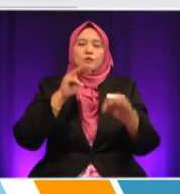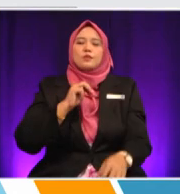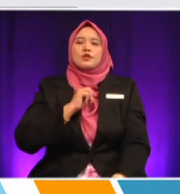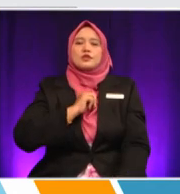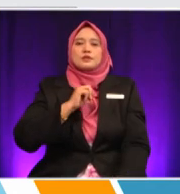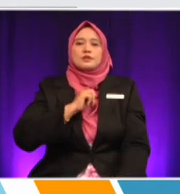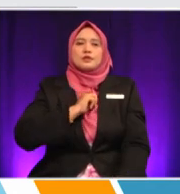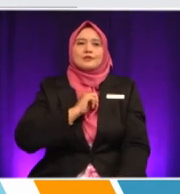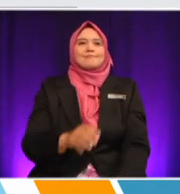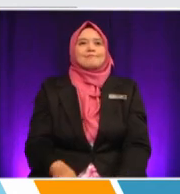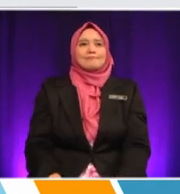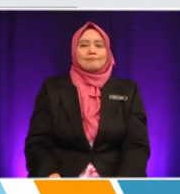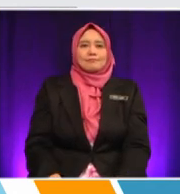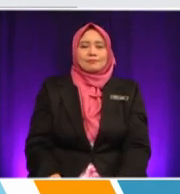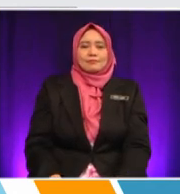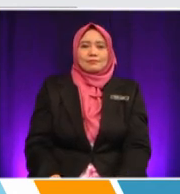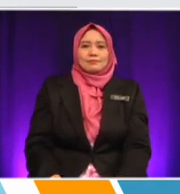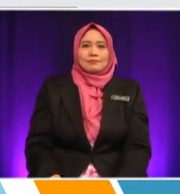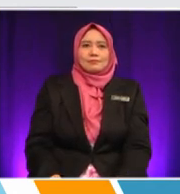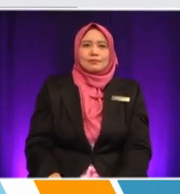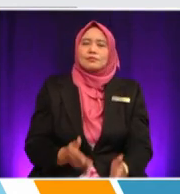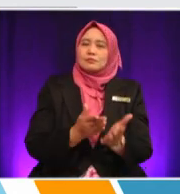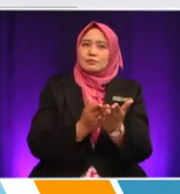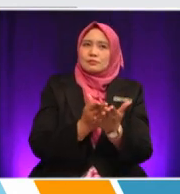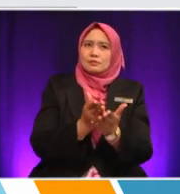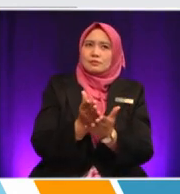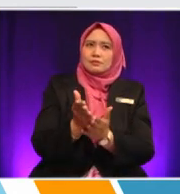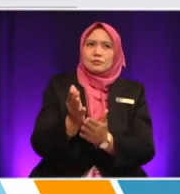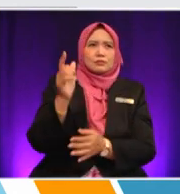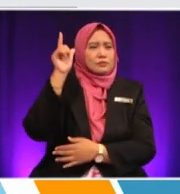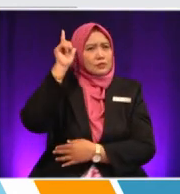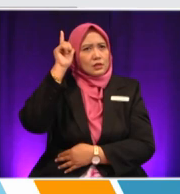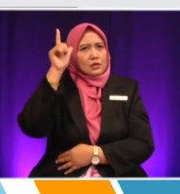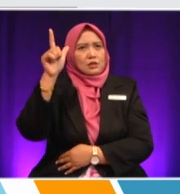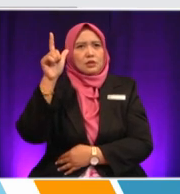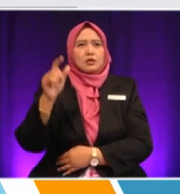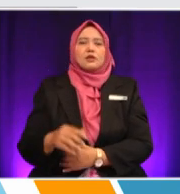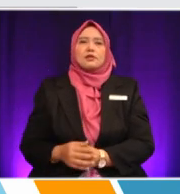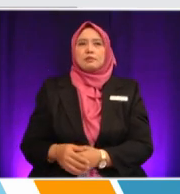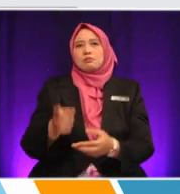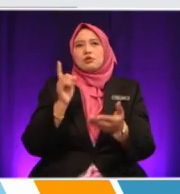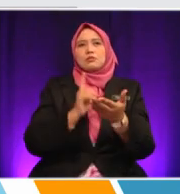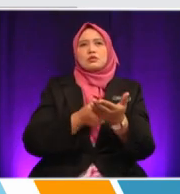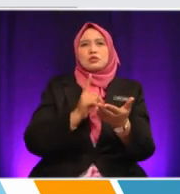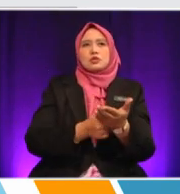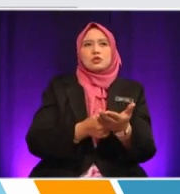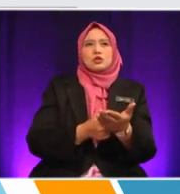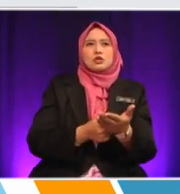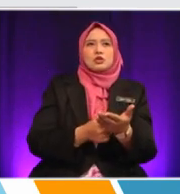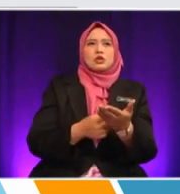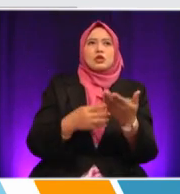pebincangan yaitu jadwal menunjukkan perbedaan undang-undang cyber di 4 buah negara